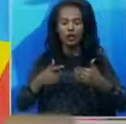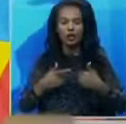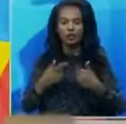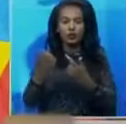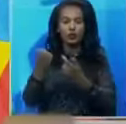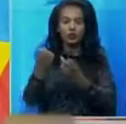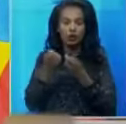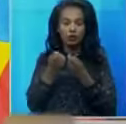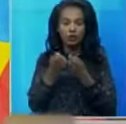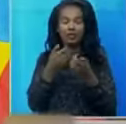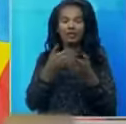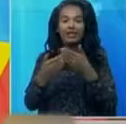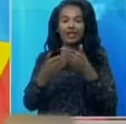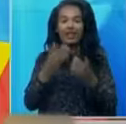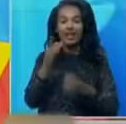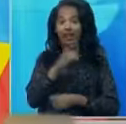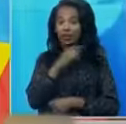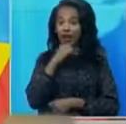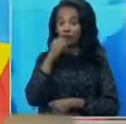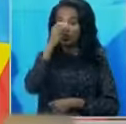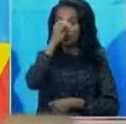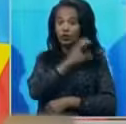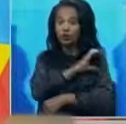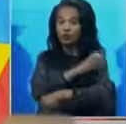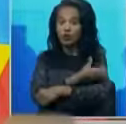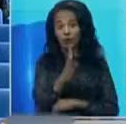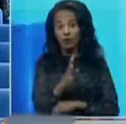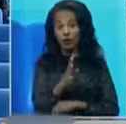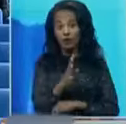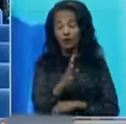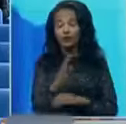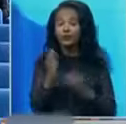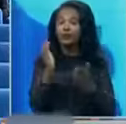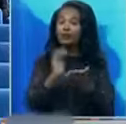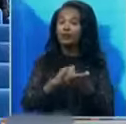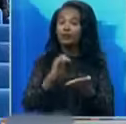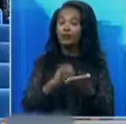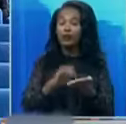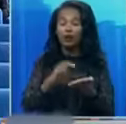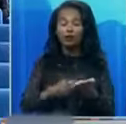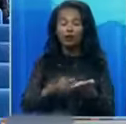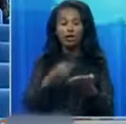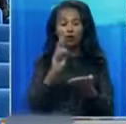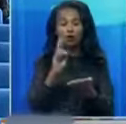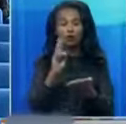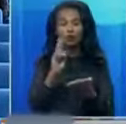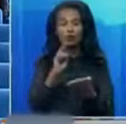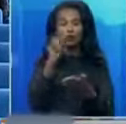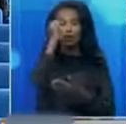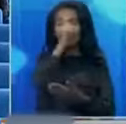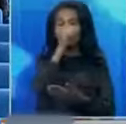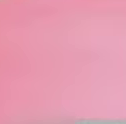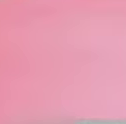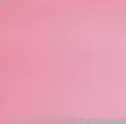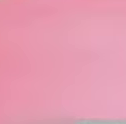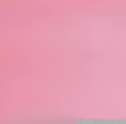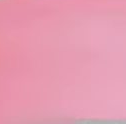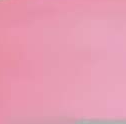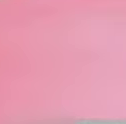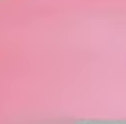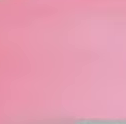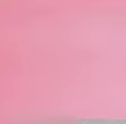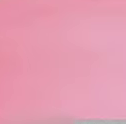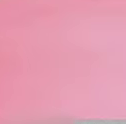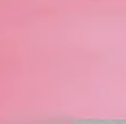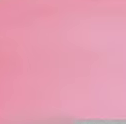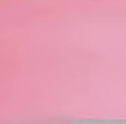ከተጓተቱ ፕሮጀክቶች አንዱ ስለሆነው የጣና በለስ ስኳር ፋብሪካ ያለበትን ሁኔታ በህዝብ ተወካዮች ምክር ቤት ተጠይቀው ማብራሪያ ሰጥተዋል። ከህዳሴው